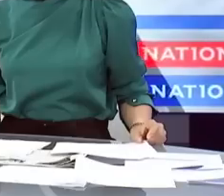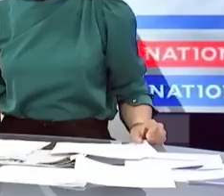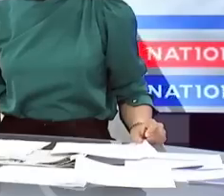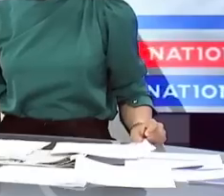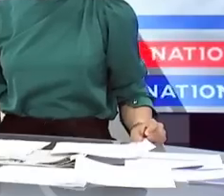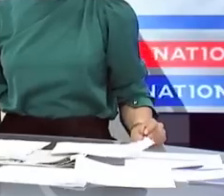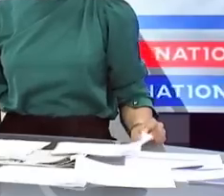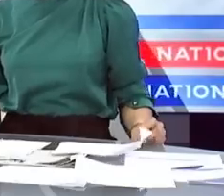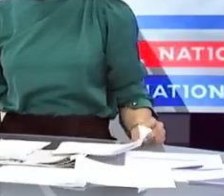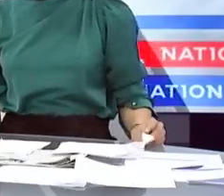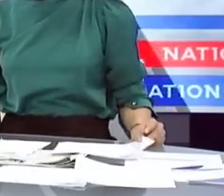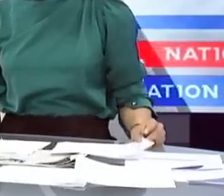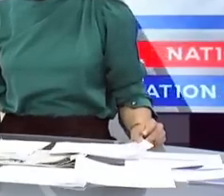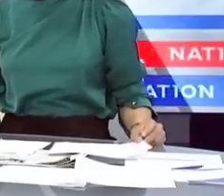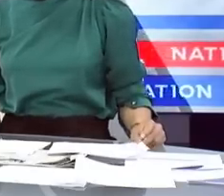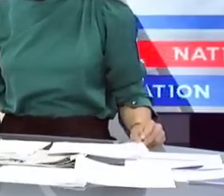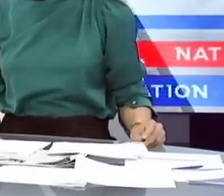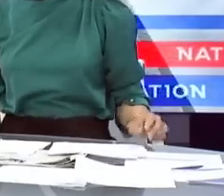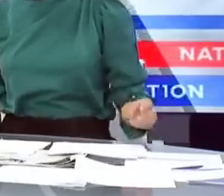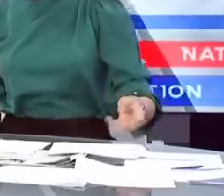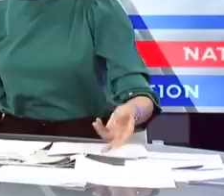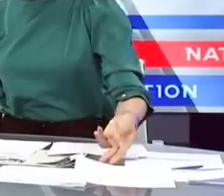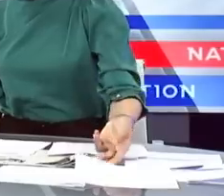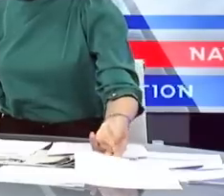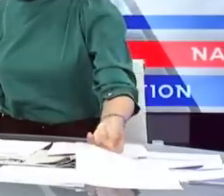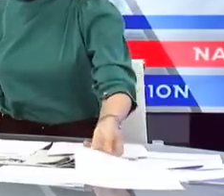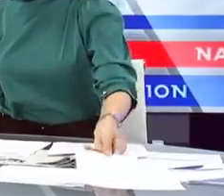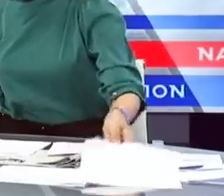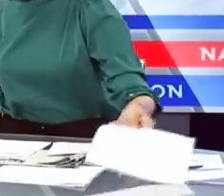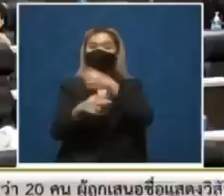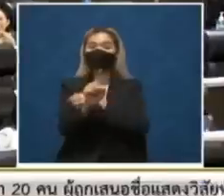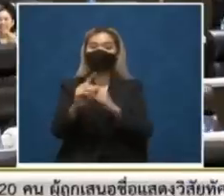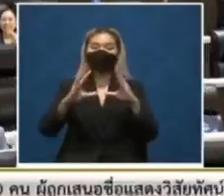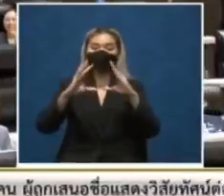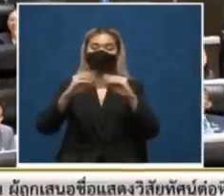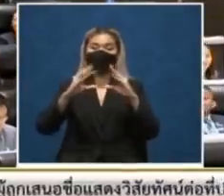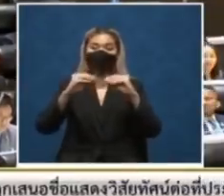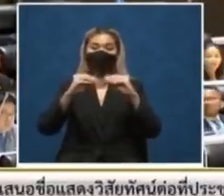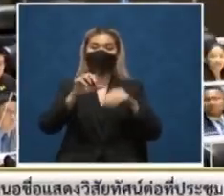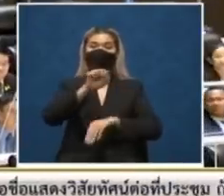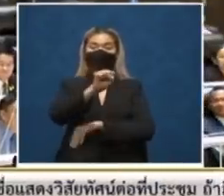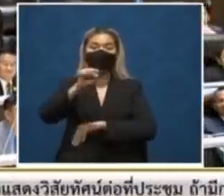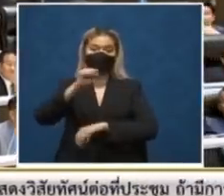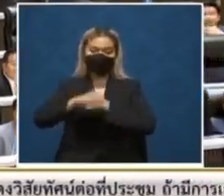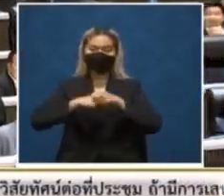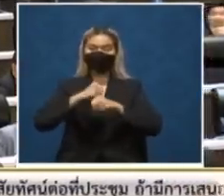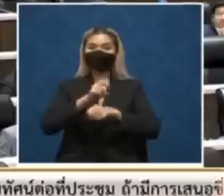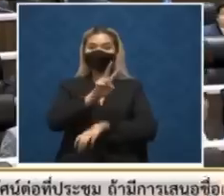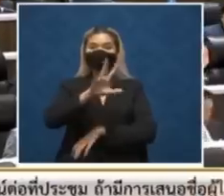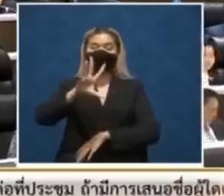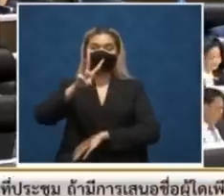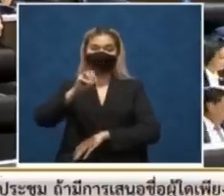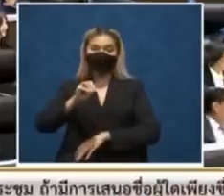ะครับในความพร้อมที่จะเข้าประชุมสภาที่จริงผมเคยเป็นประธานวิปรัฐบาลมาแล้วยุครัฐบาลคุณอภิเษก